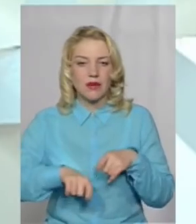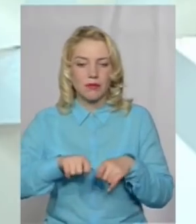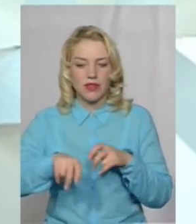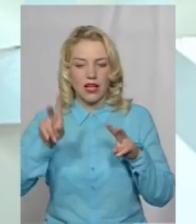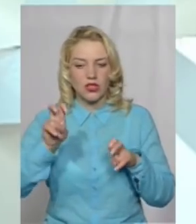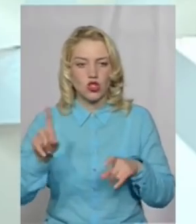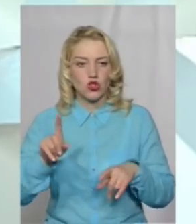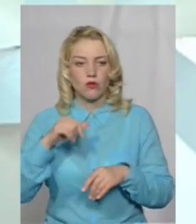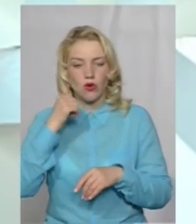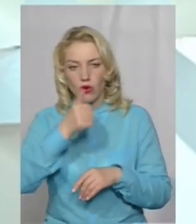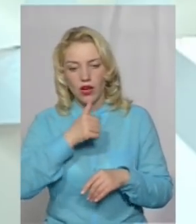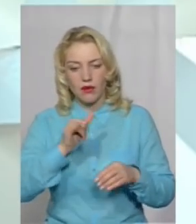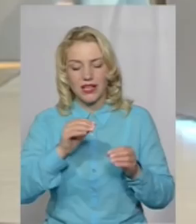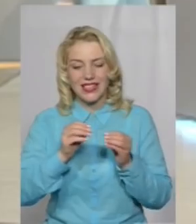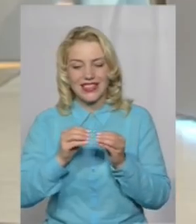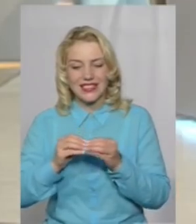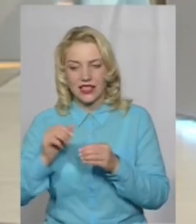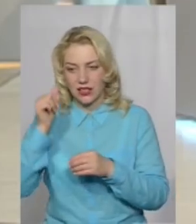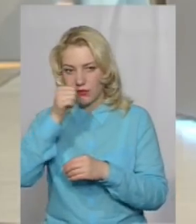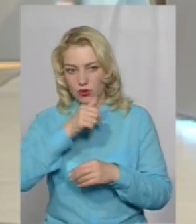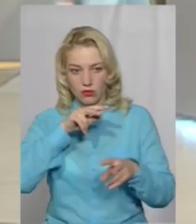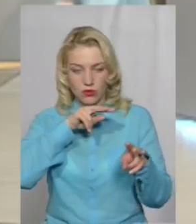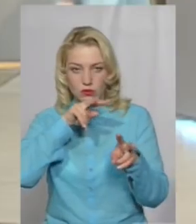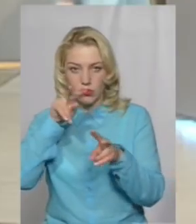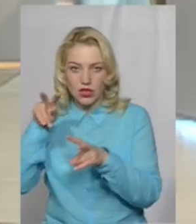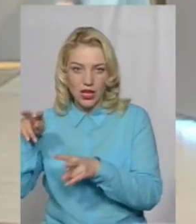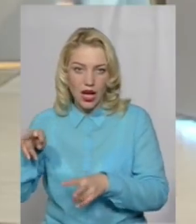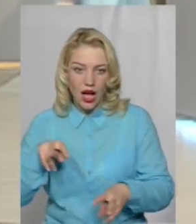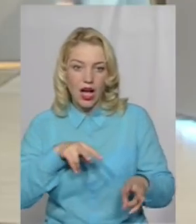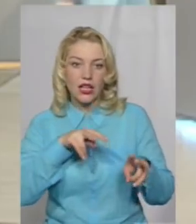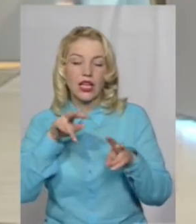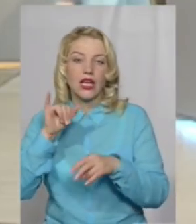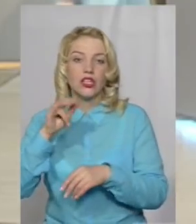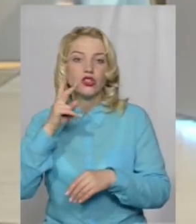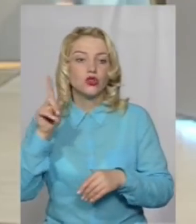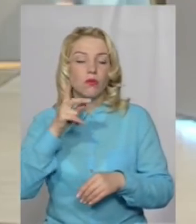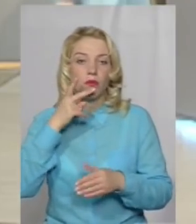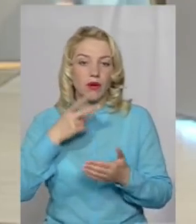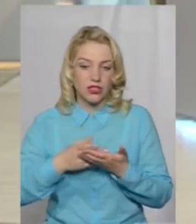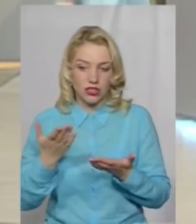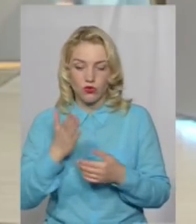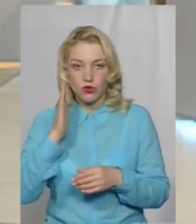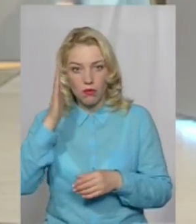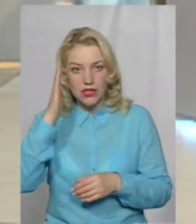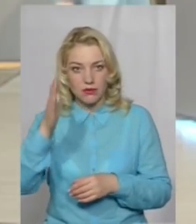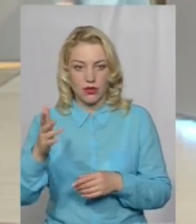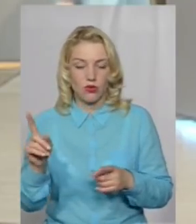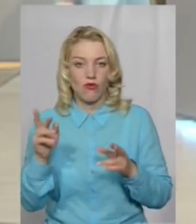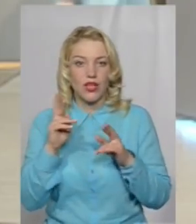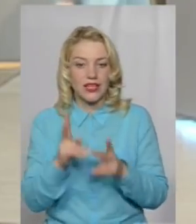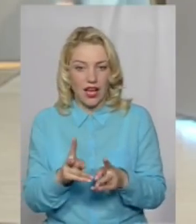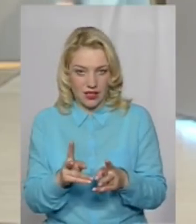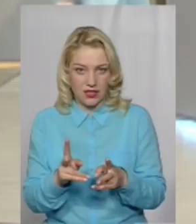щоб роками, а й десятками років за них спостерігати, так? Щоб бачити якусь перспективу, яким чином